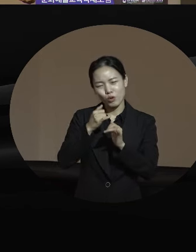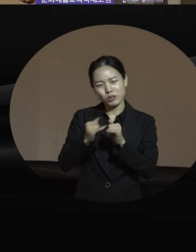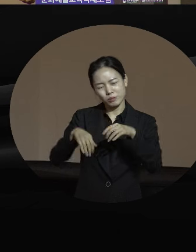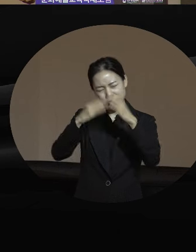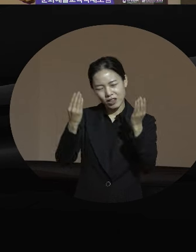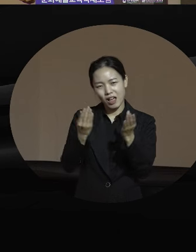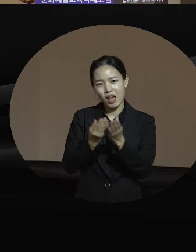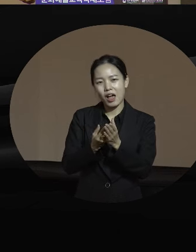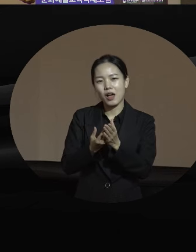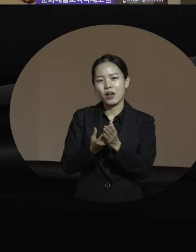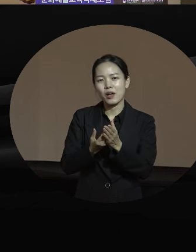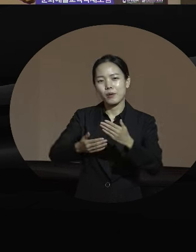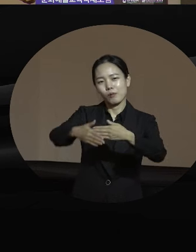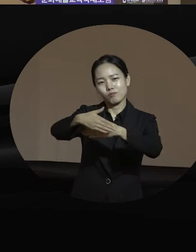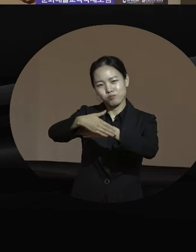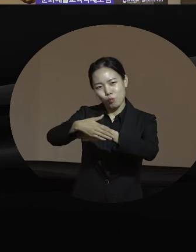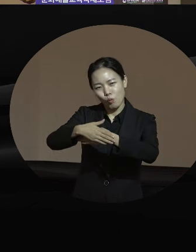있습니다.